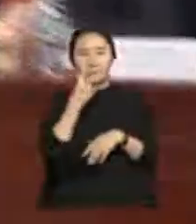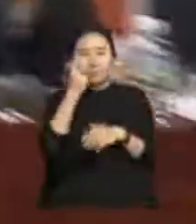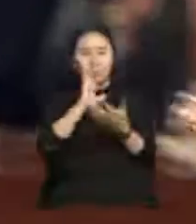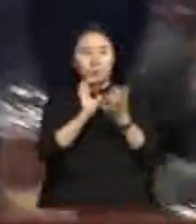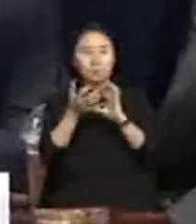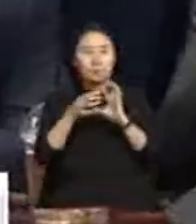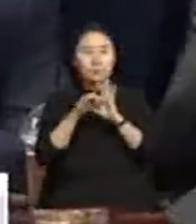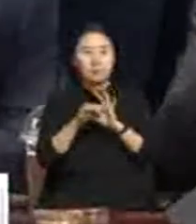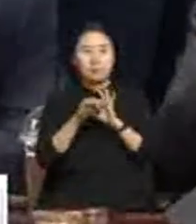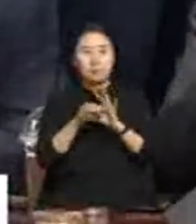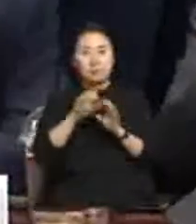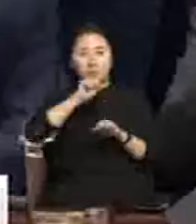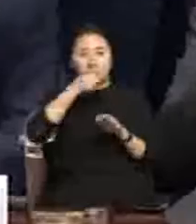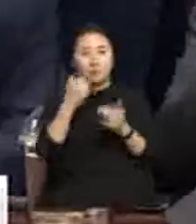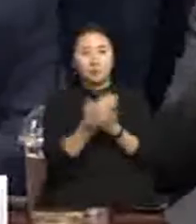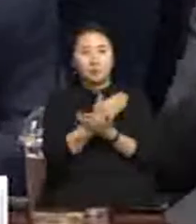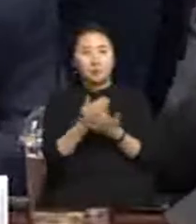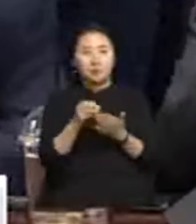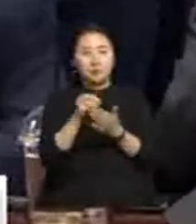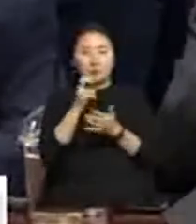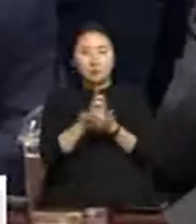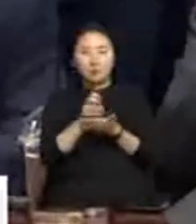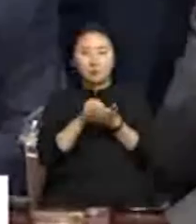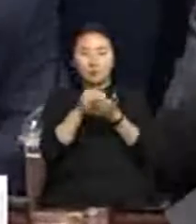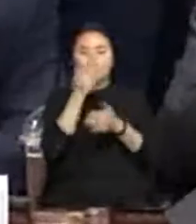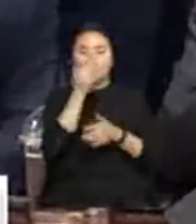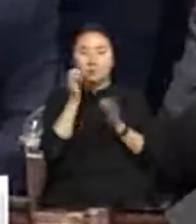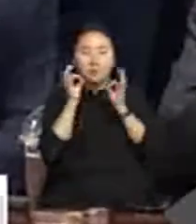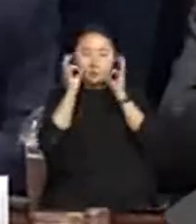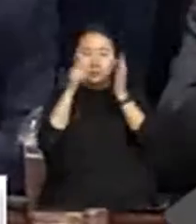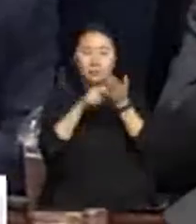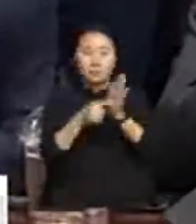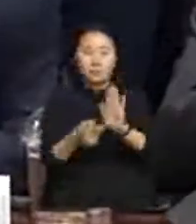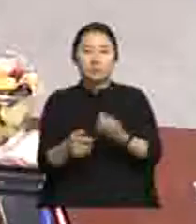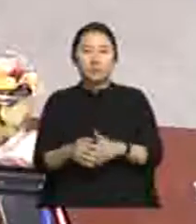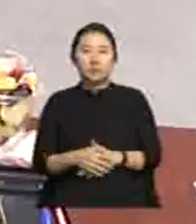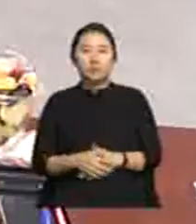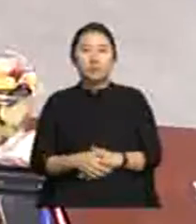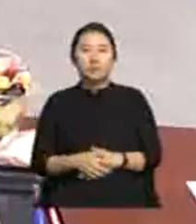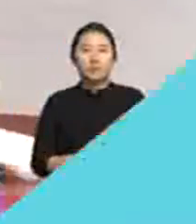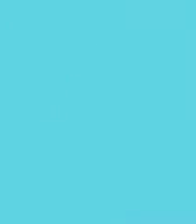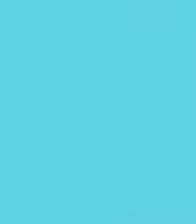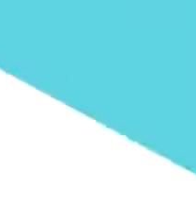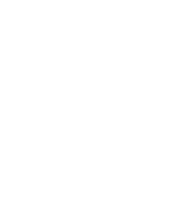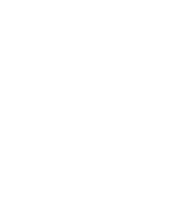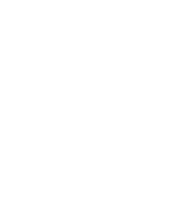검토와 논의를 통해 예산 편성과 입법에 반영될 수 있도록 노력하겠다고 덧붙였습니다.